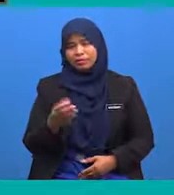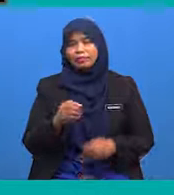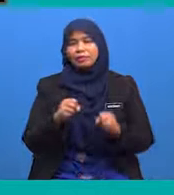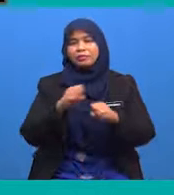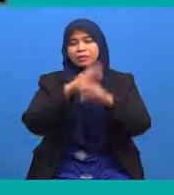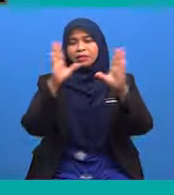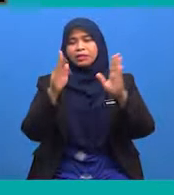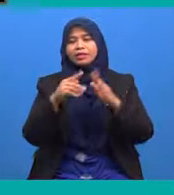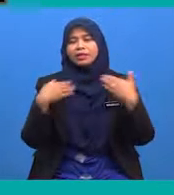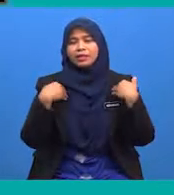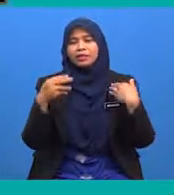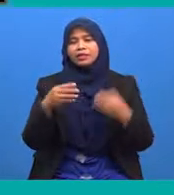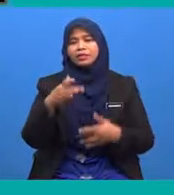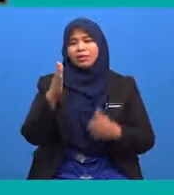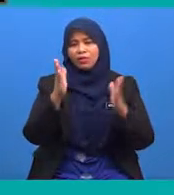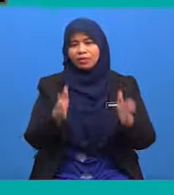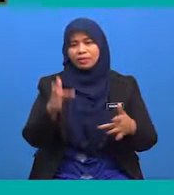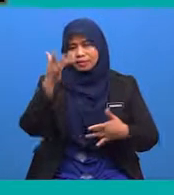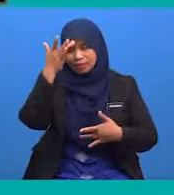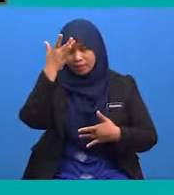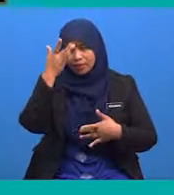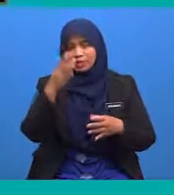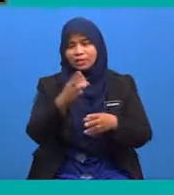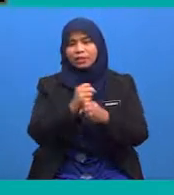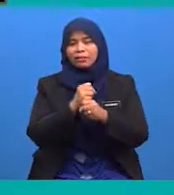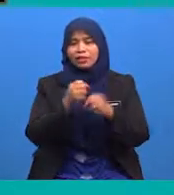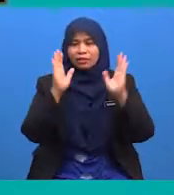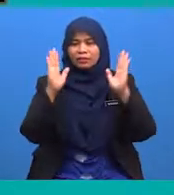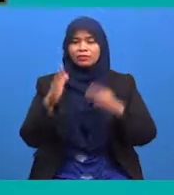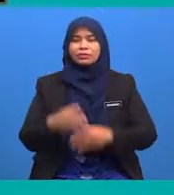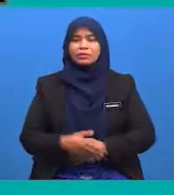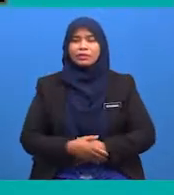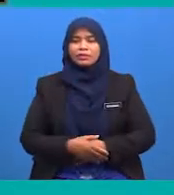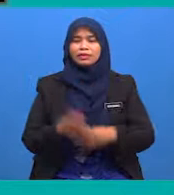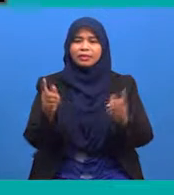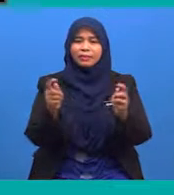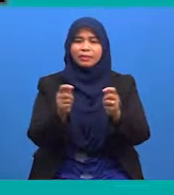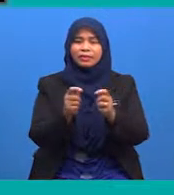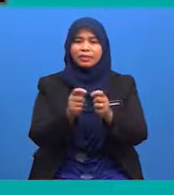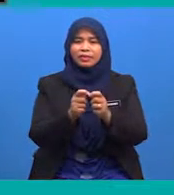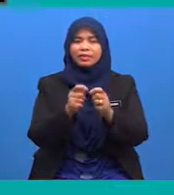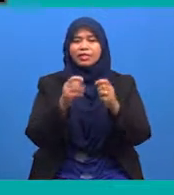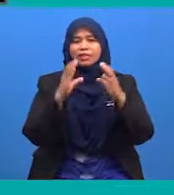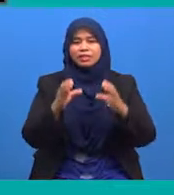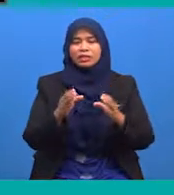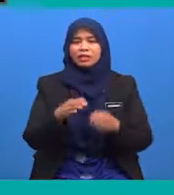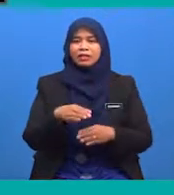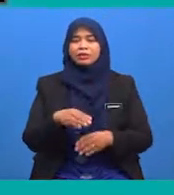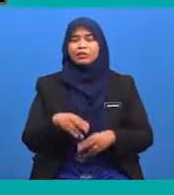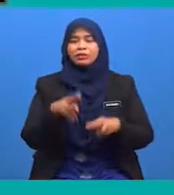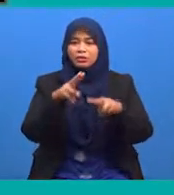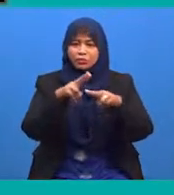keadaan seseorang yang sakit dapat menunaikan solat seperti dengan cara mengiring,